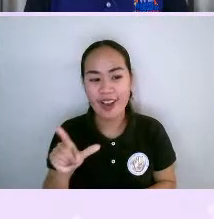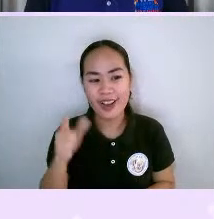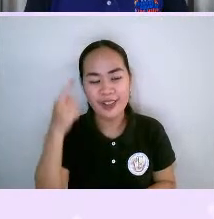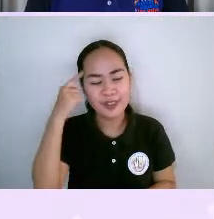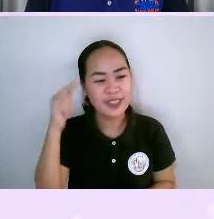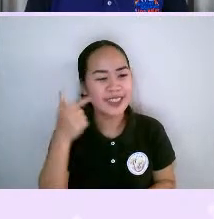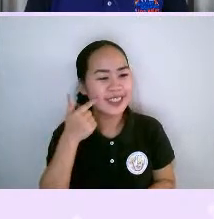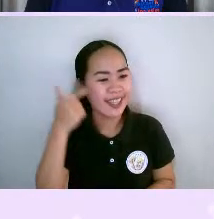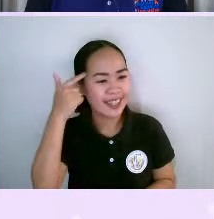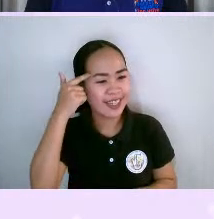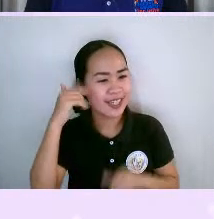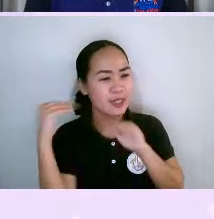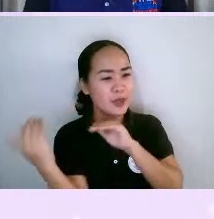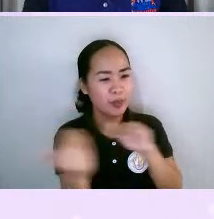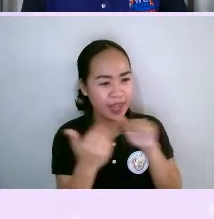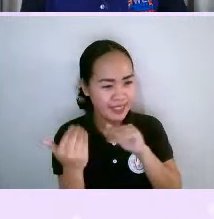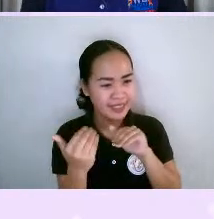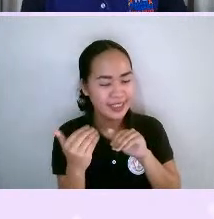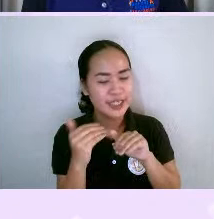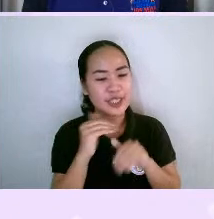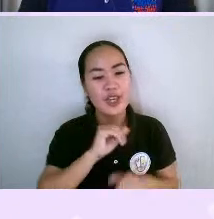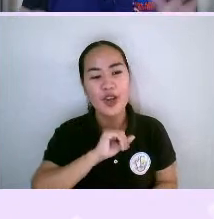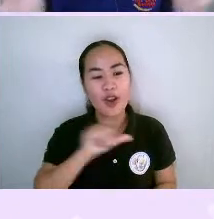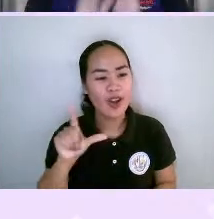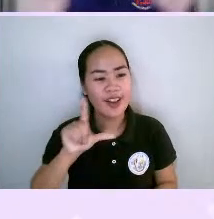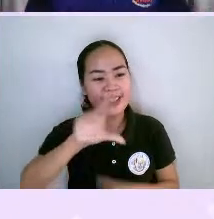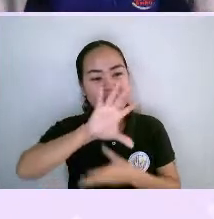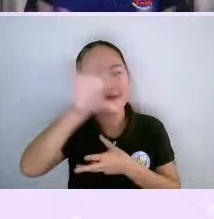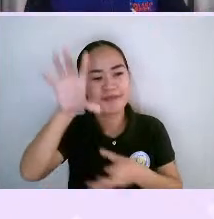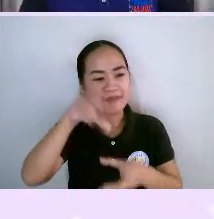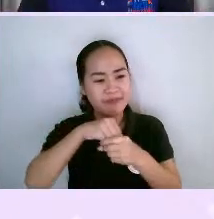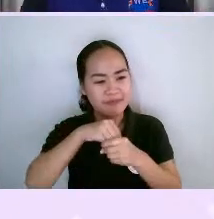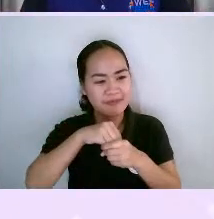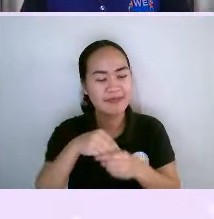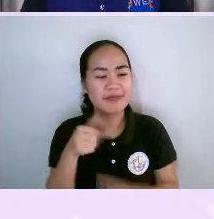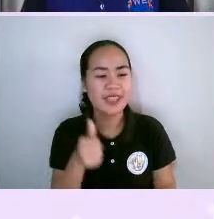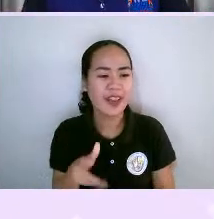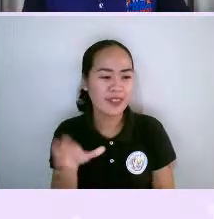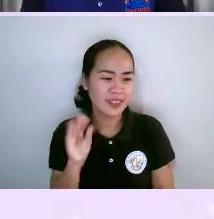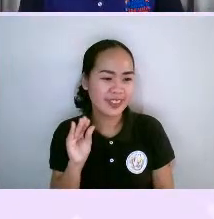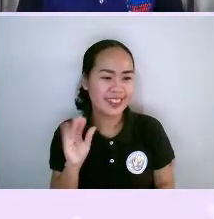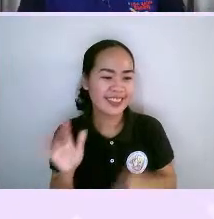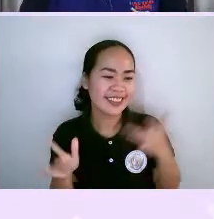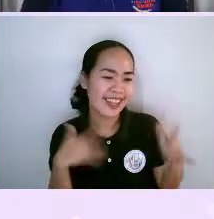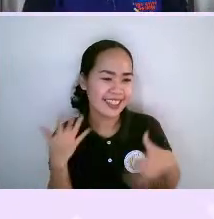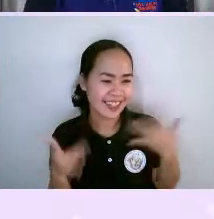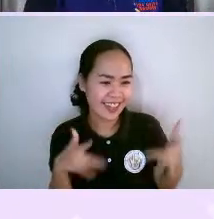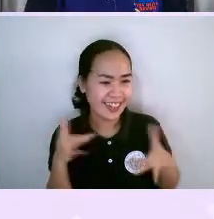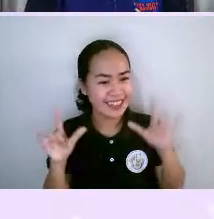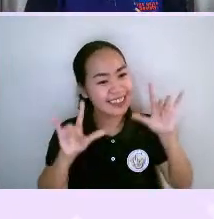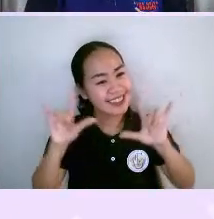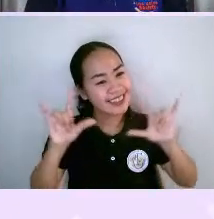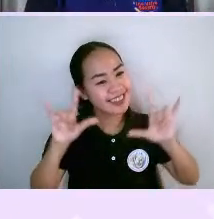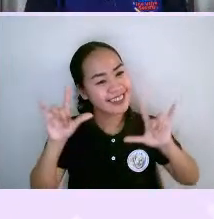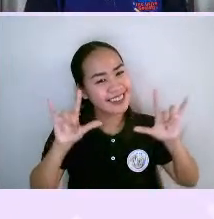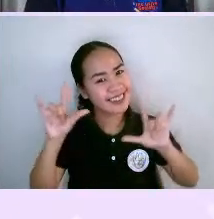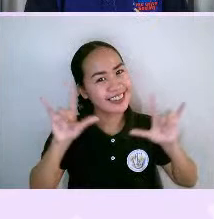equality. We are all for inclusive society. Magandang hapon po and enjoy!